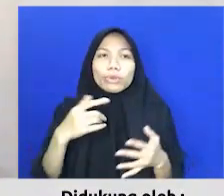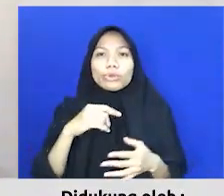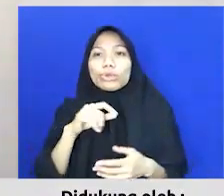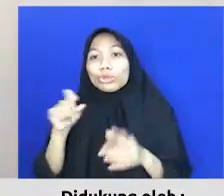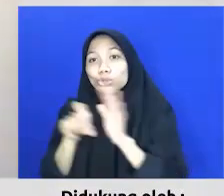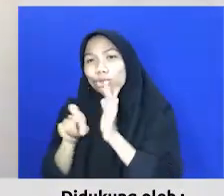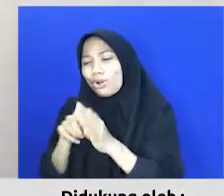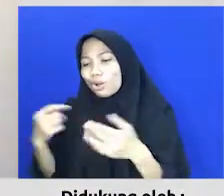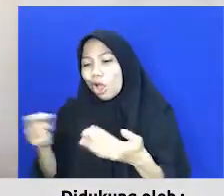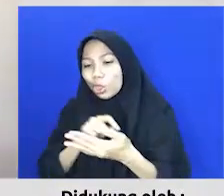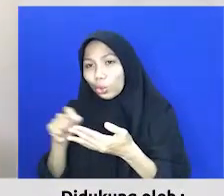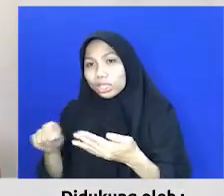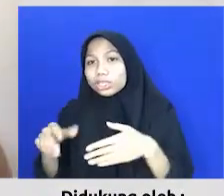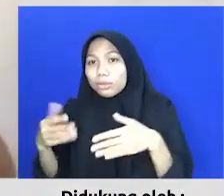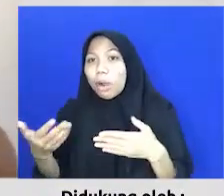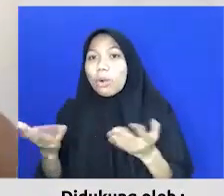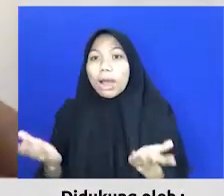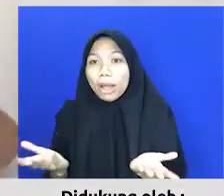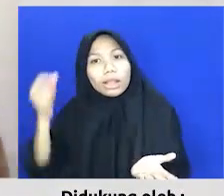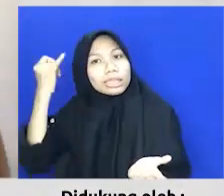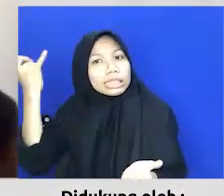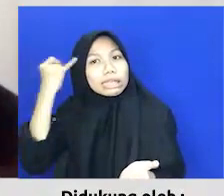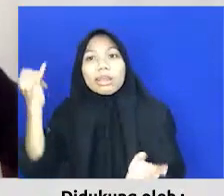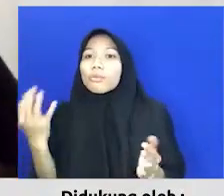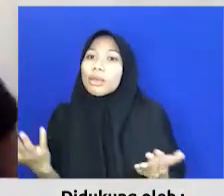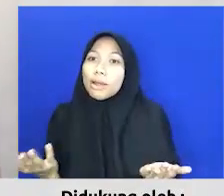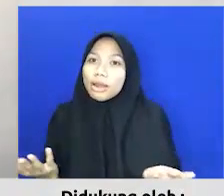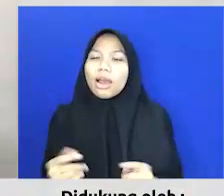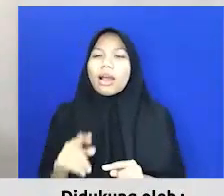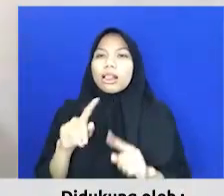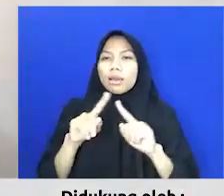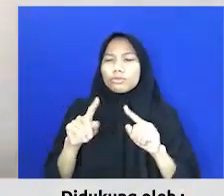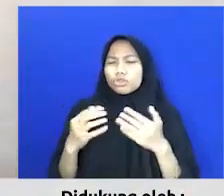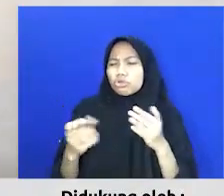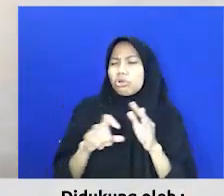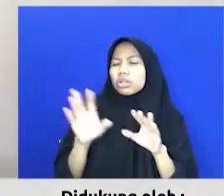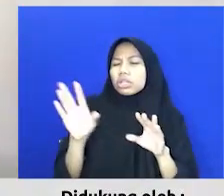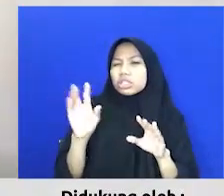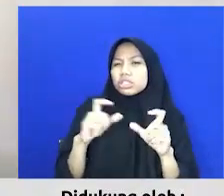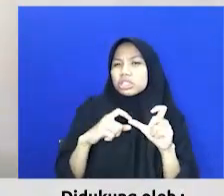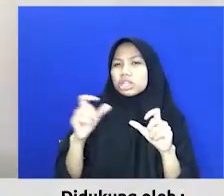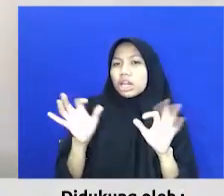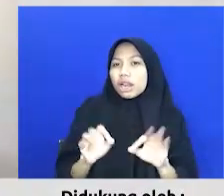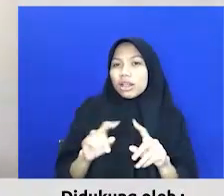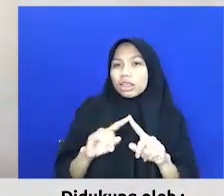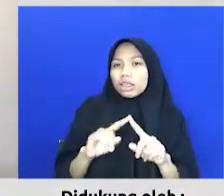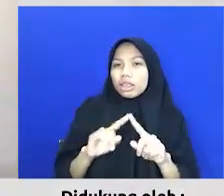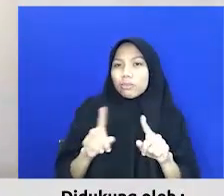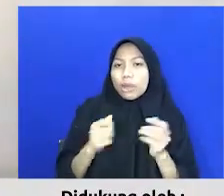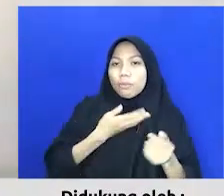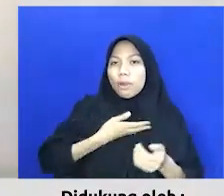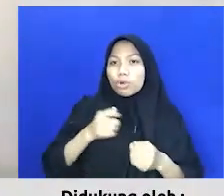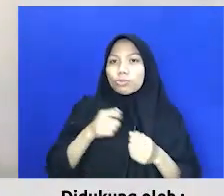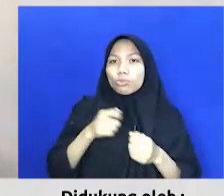Mungkin. Tapi dahsyat, nah itu gimana tuh, Pak? Kita ingin tahu. Ya. Mungkin Pak Alwi Dahlan bisa berbagi sedikit ketika di